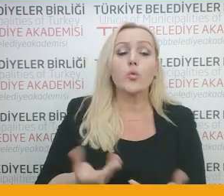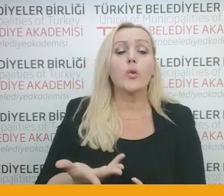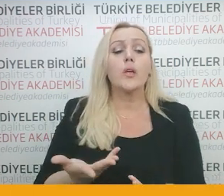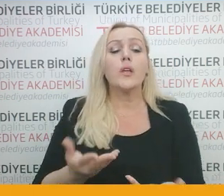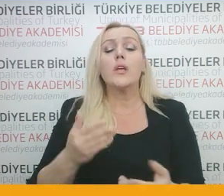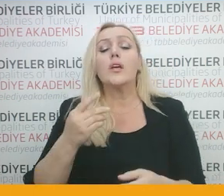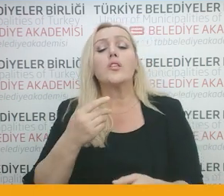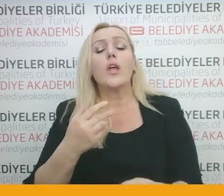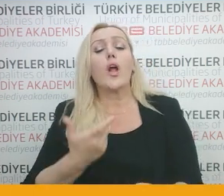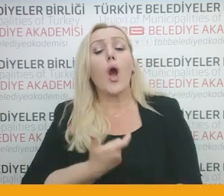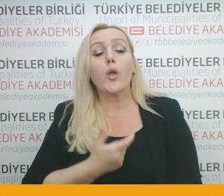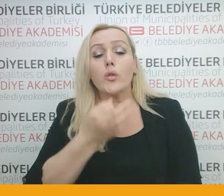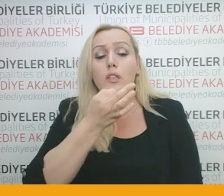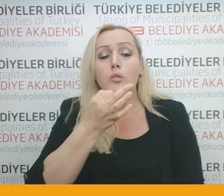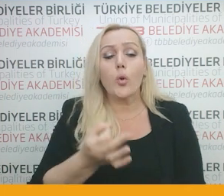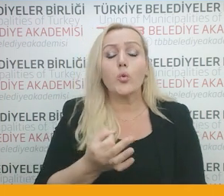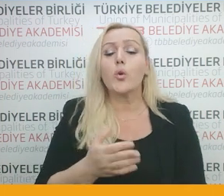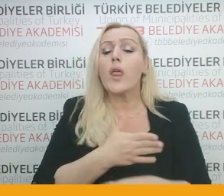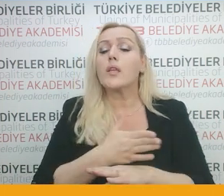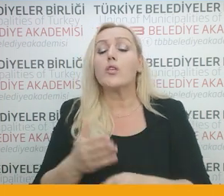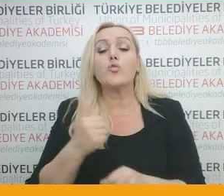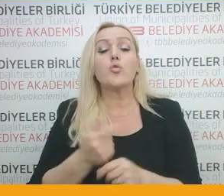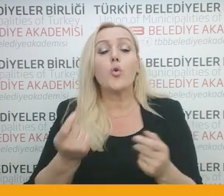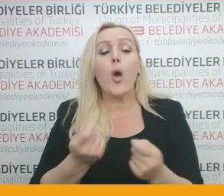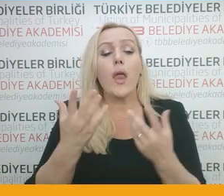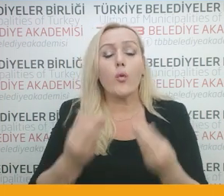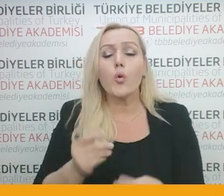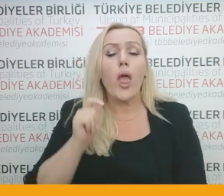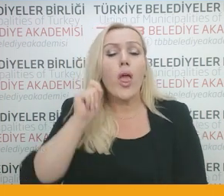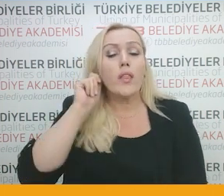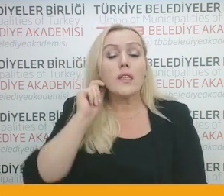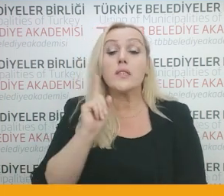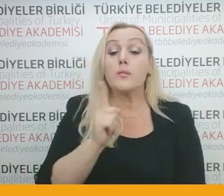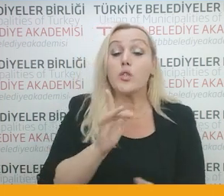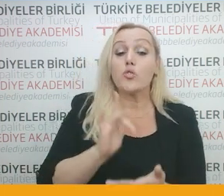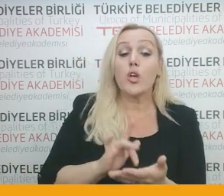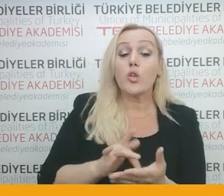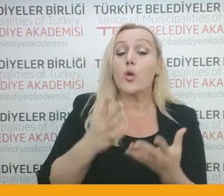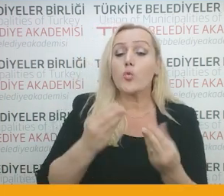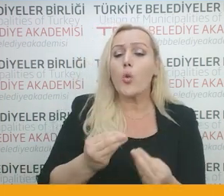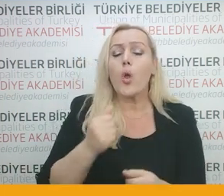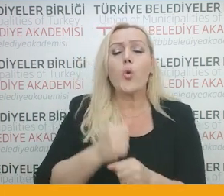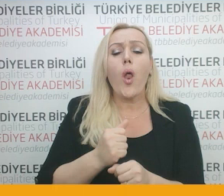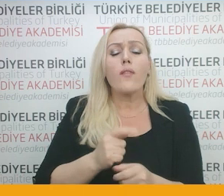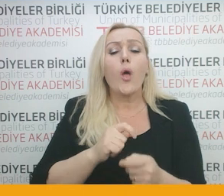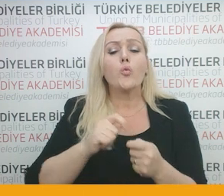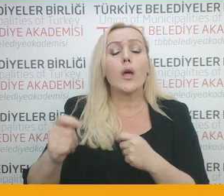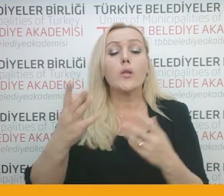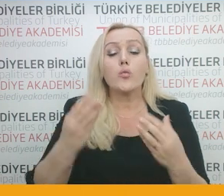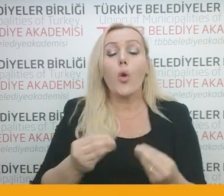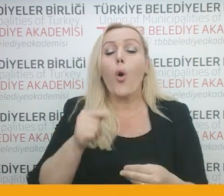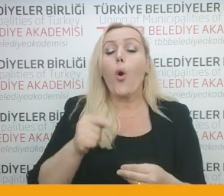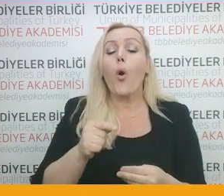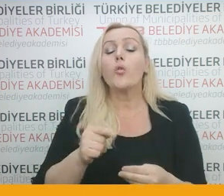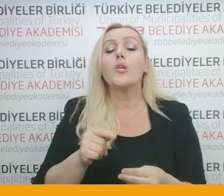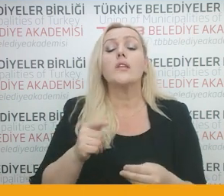görevden uzaklaştırma ve benzeri nedenlerle geçici olarak görevden ayrılması halinde ilgili harcama biriminin harcama yetkisi vekaleten